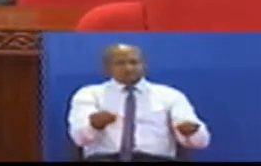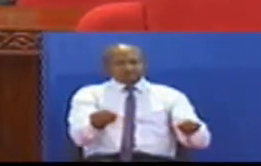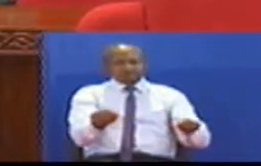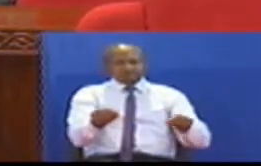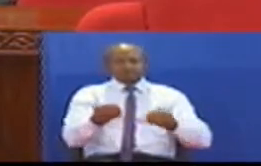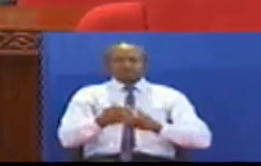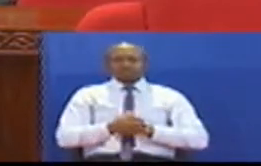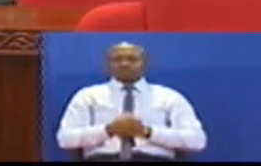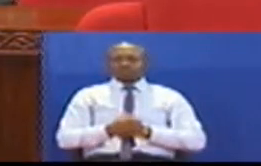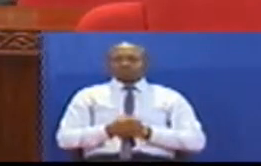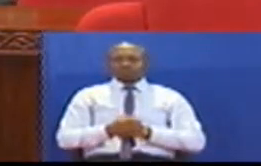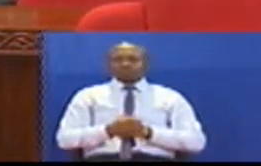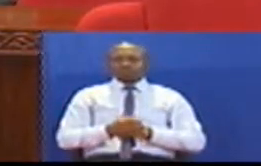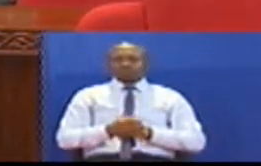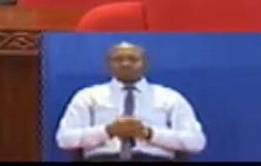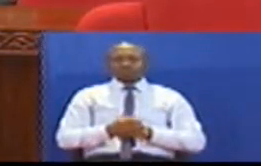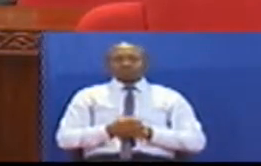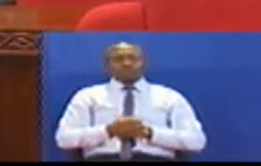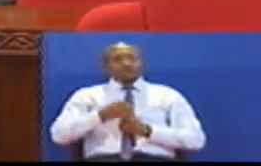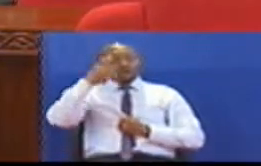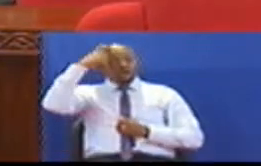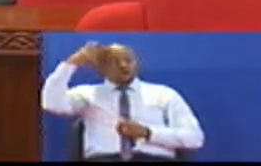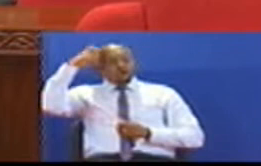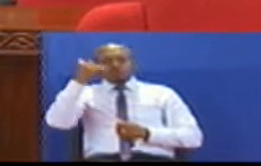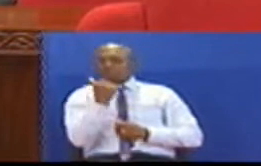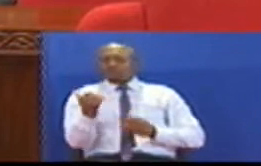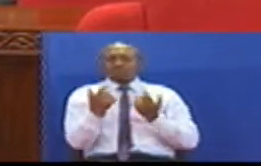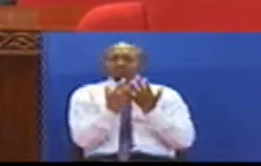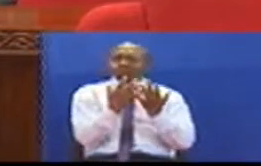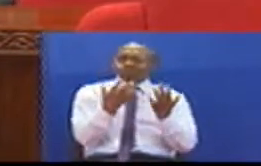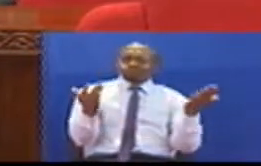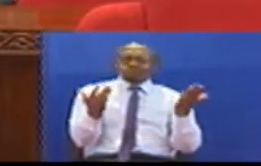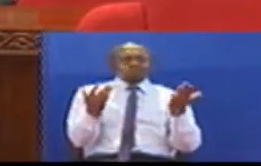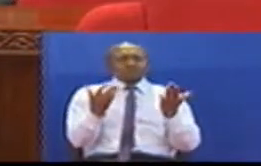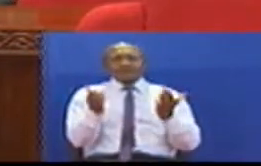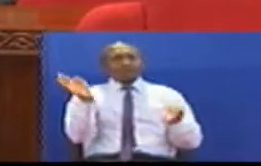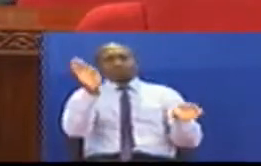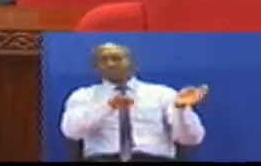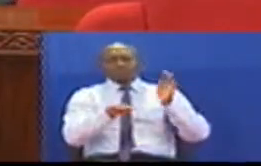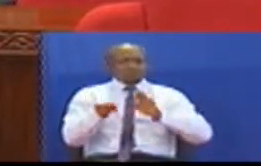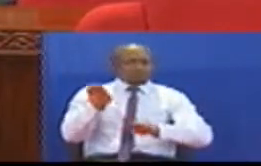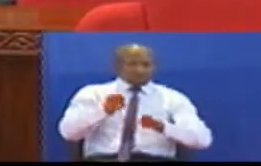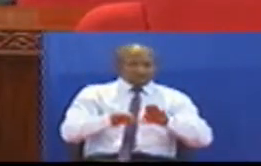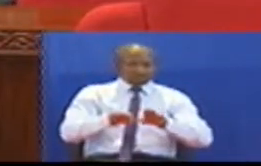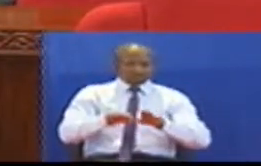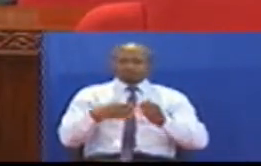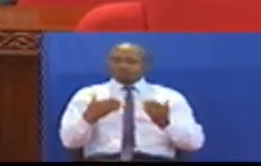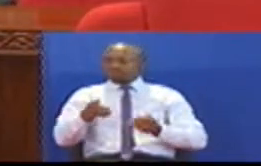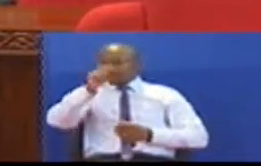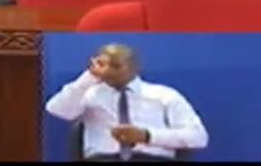kubwa ya taifa na kuzima ndoto za maelfu ya watoto, vijana na hata wazee. Mheshimiwa Spika,